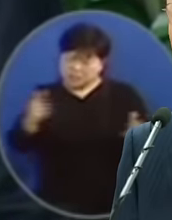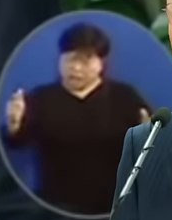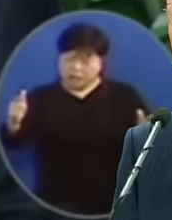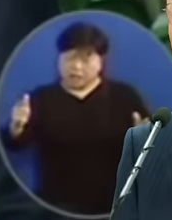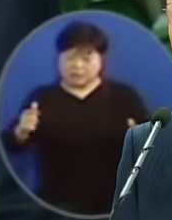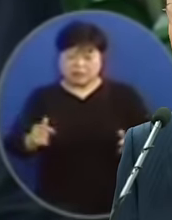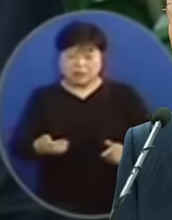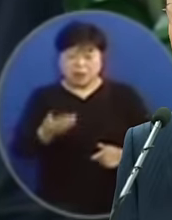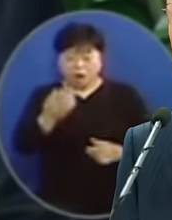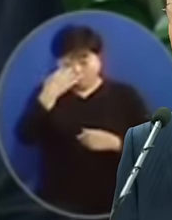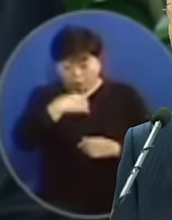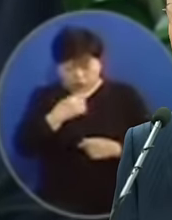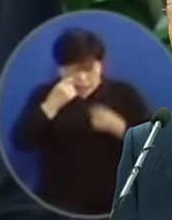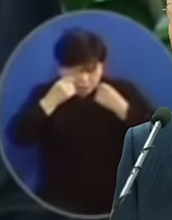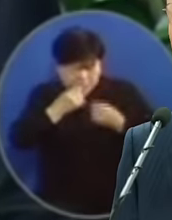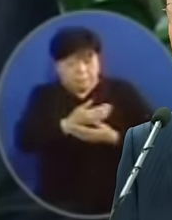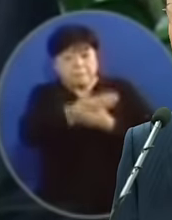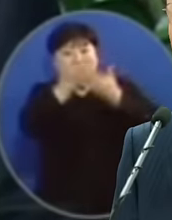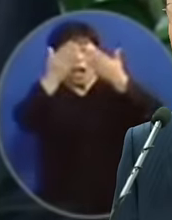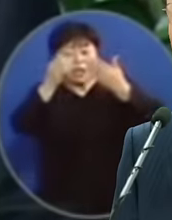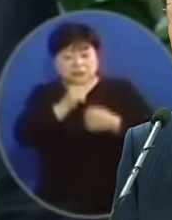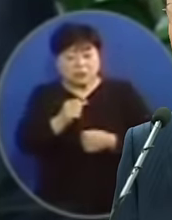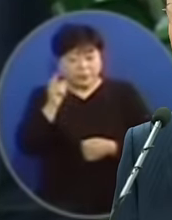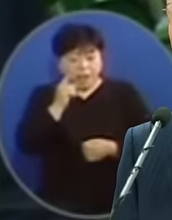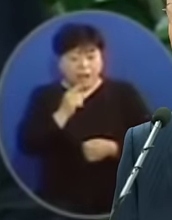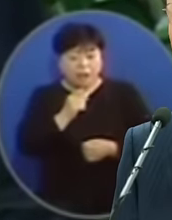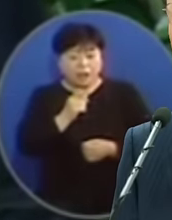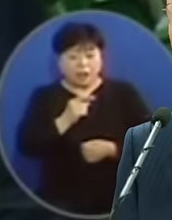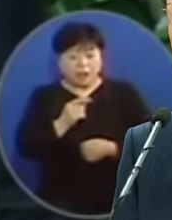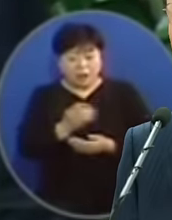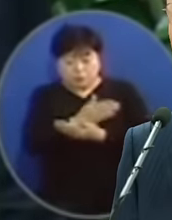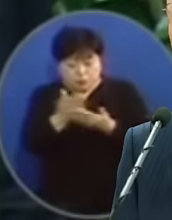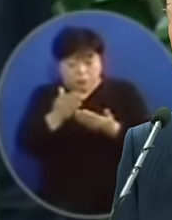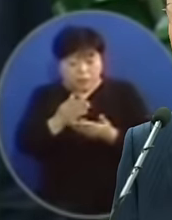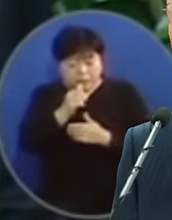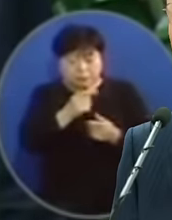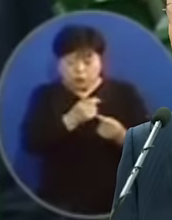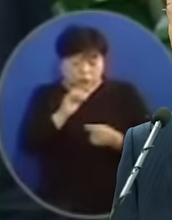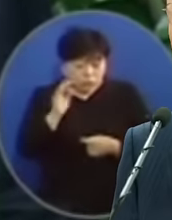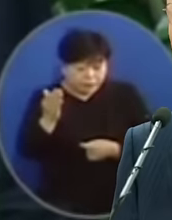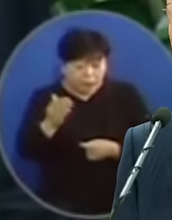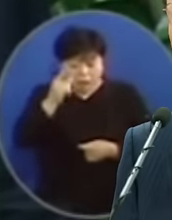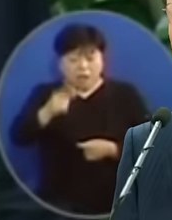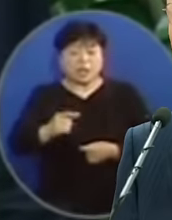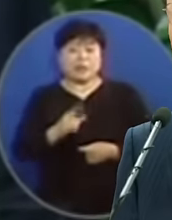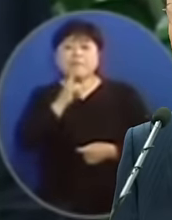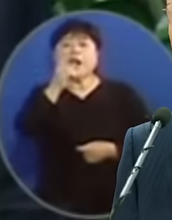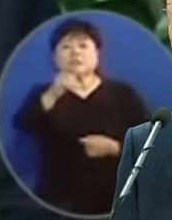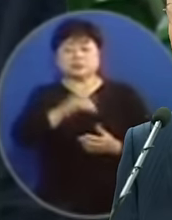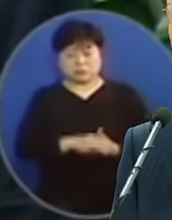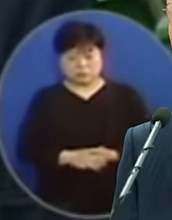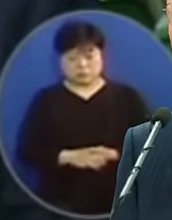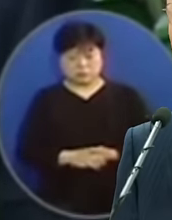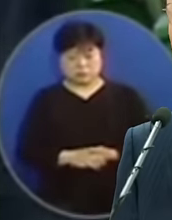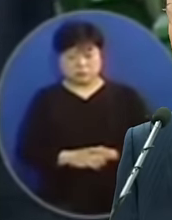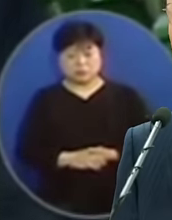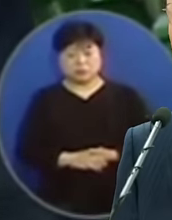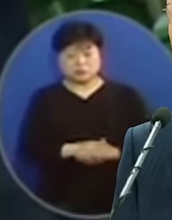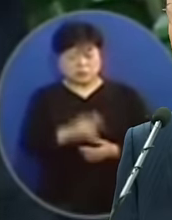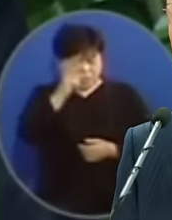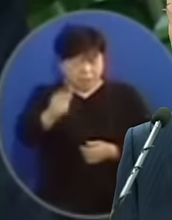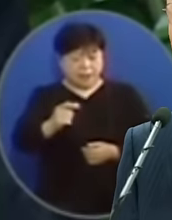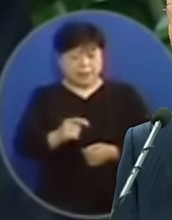네가 이 선악과를 따면 눈이 밝아 선악을 알기를 하나님처럼 된다. 강하게 부정적인 말을 했습니다. 우리도